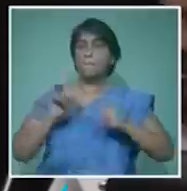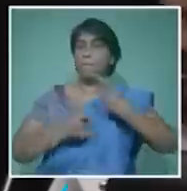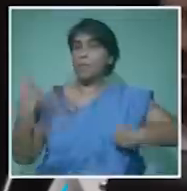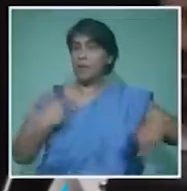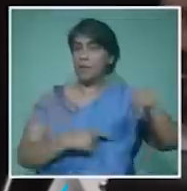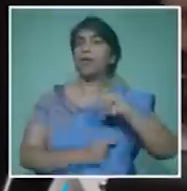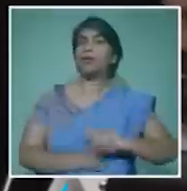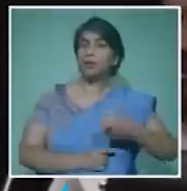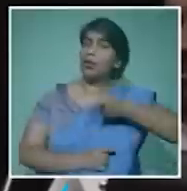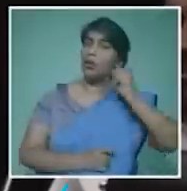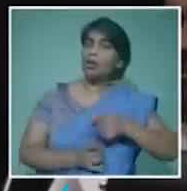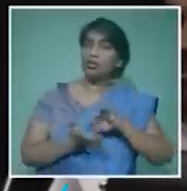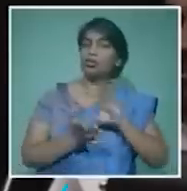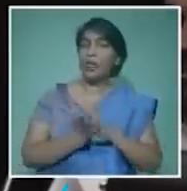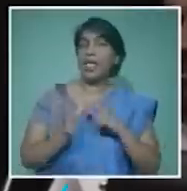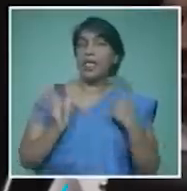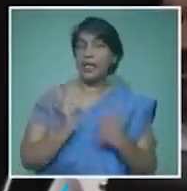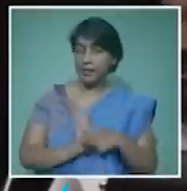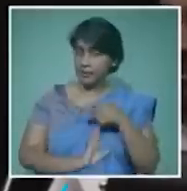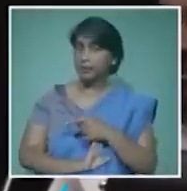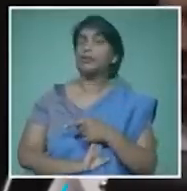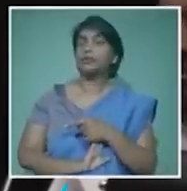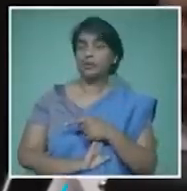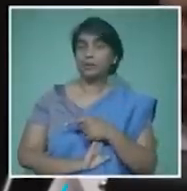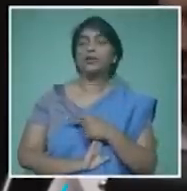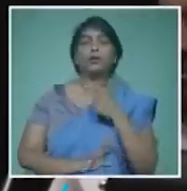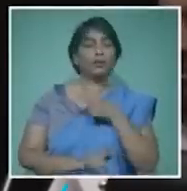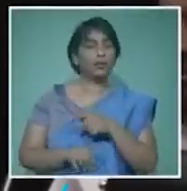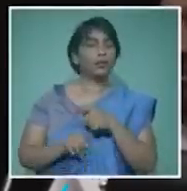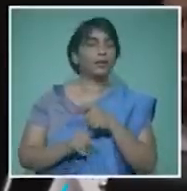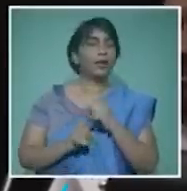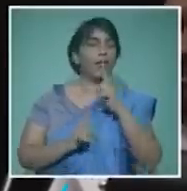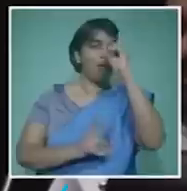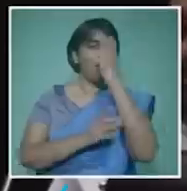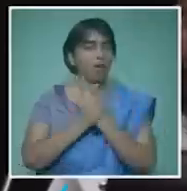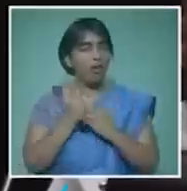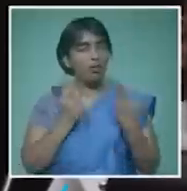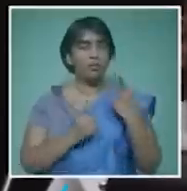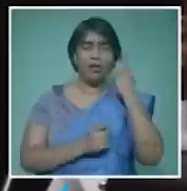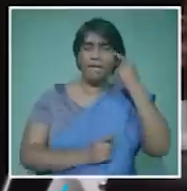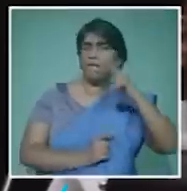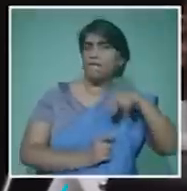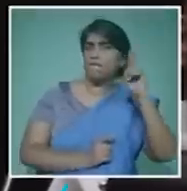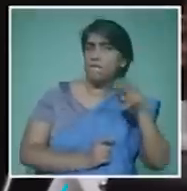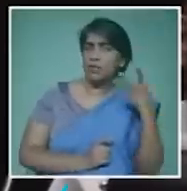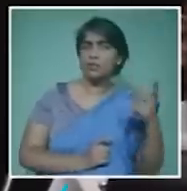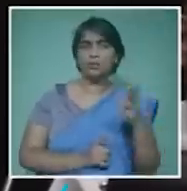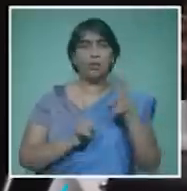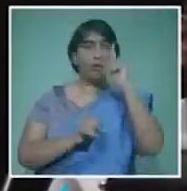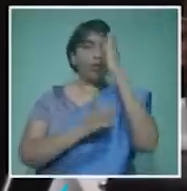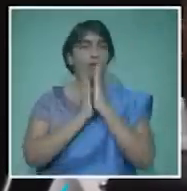වෙලා මේ සම්මත කරපු පනත අනුව යම්කිසි ආගමකට යම්කිසි විශ්වාසයකට